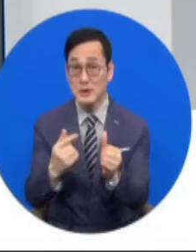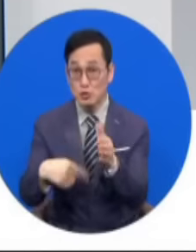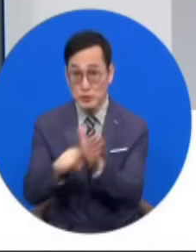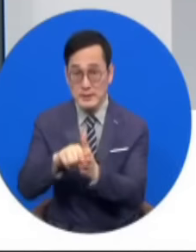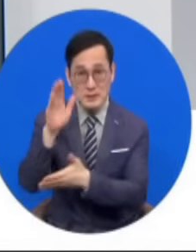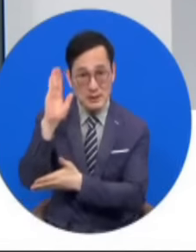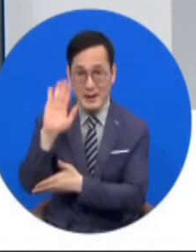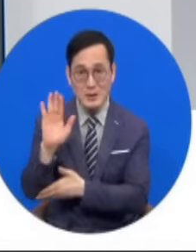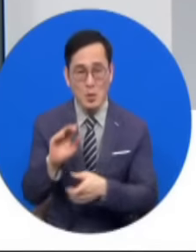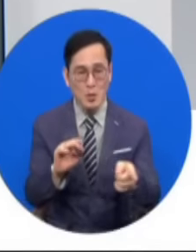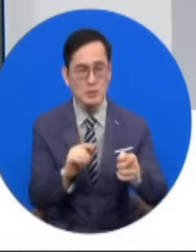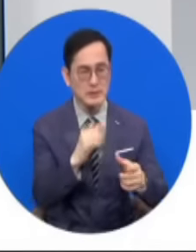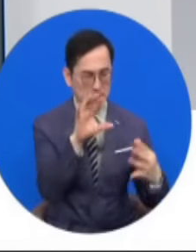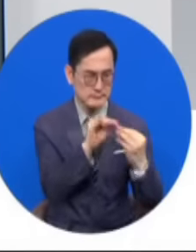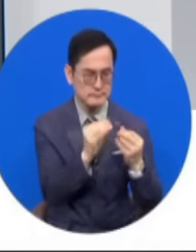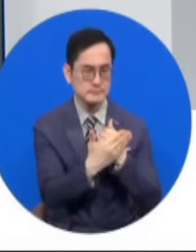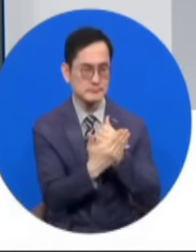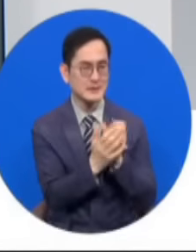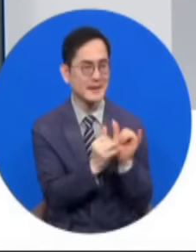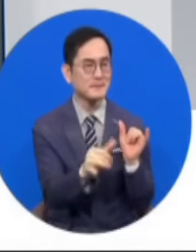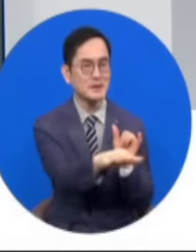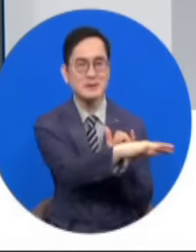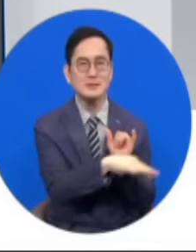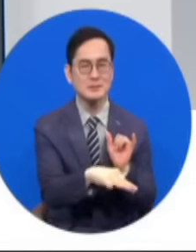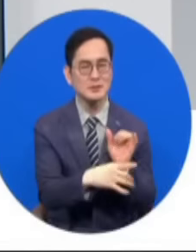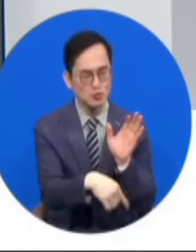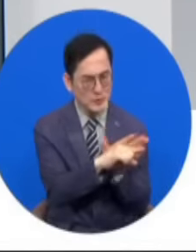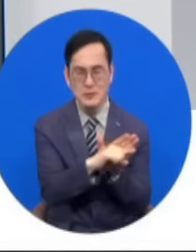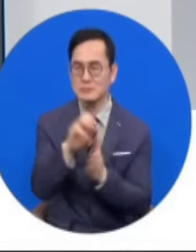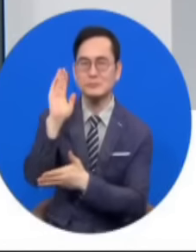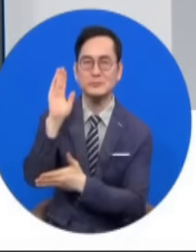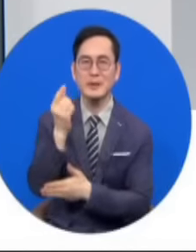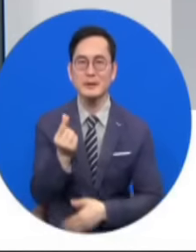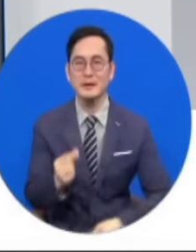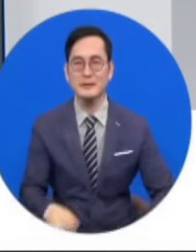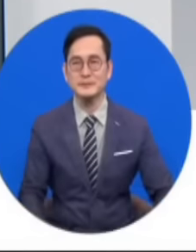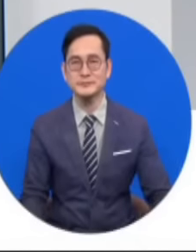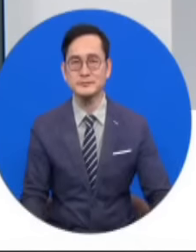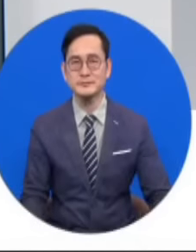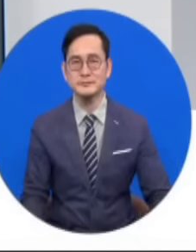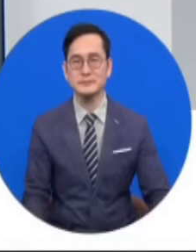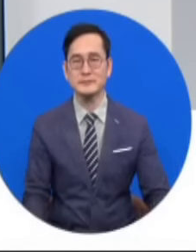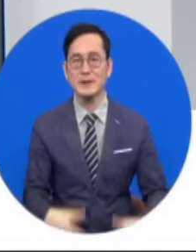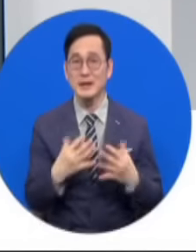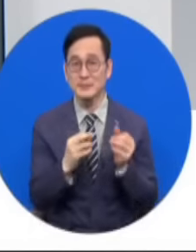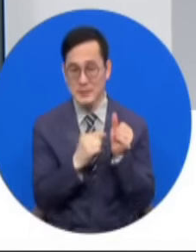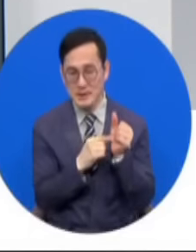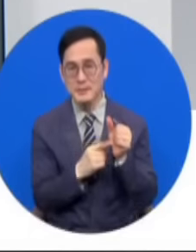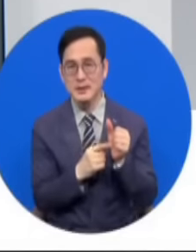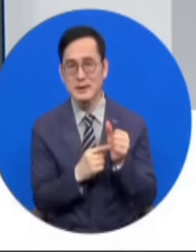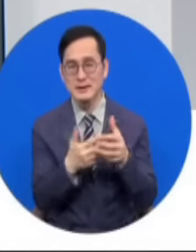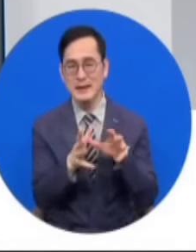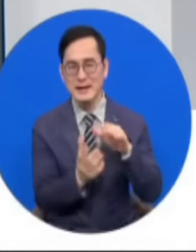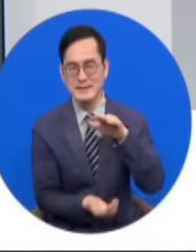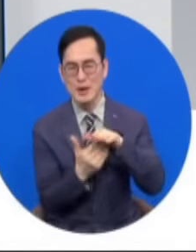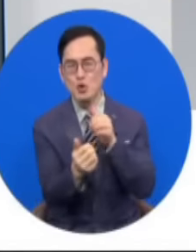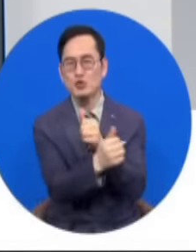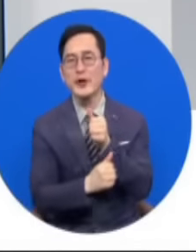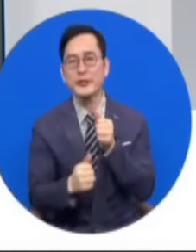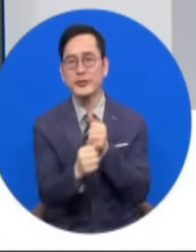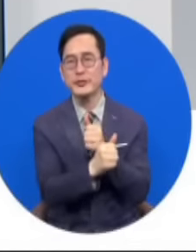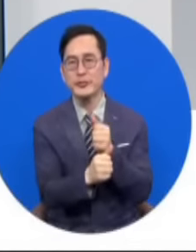김병주 원은 아마도 지금 당 최고원 선거에 나온 걸로 알고 있습니다 당 최고 선거에 나오기 위해서는 지지자들 호소할 수밖에 없어요